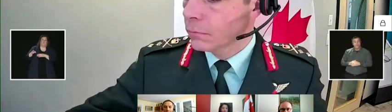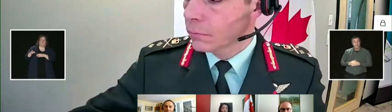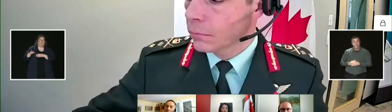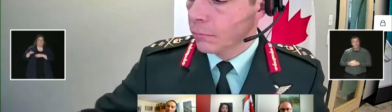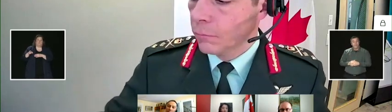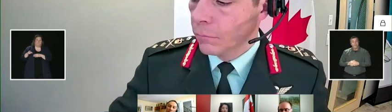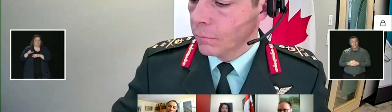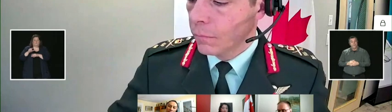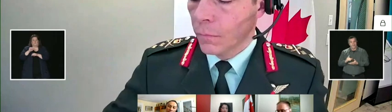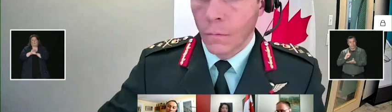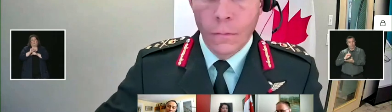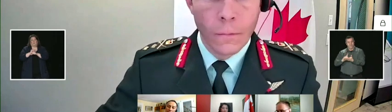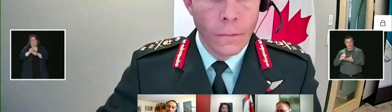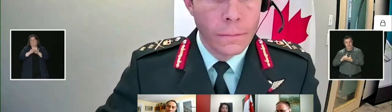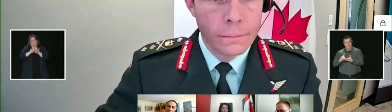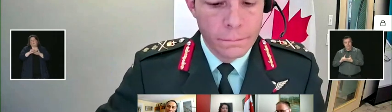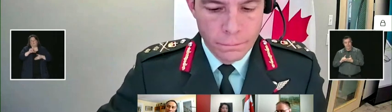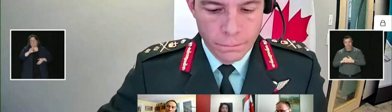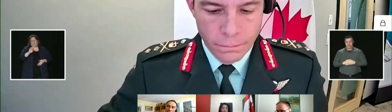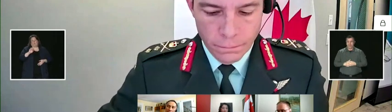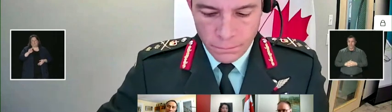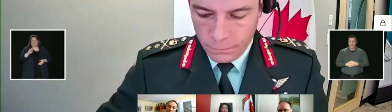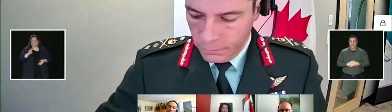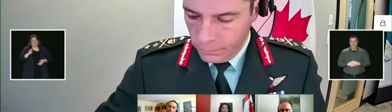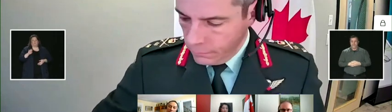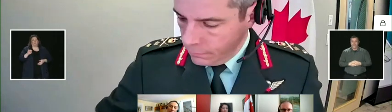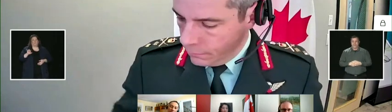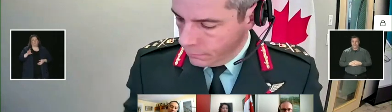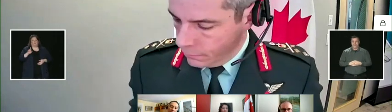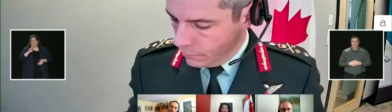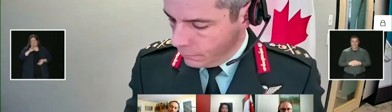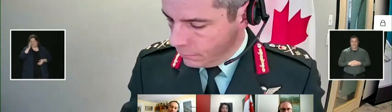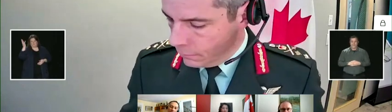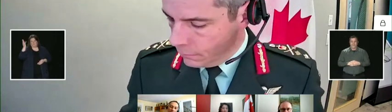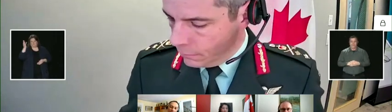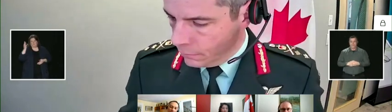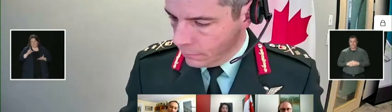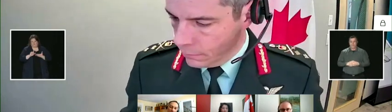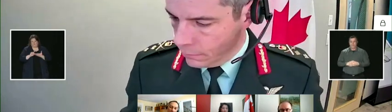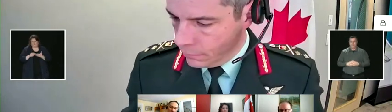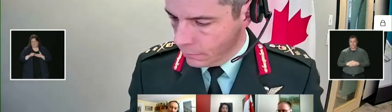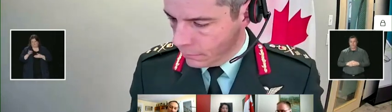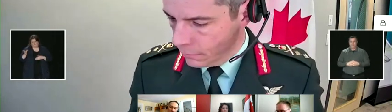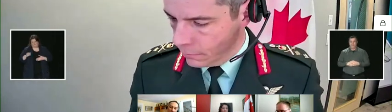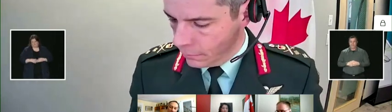est de Marie Vastel de Le Devoir. Please go ahead, à vous la parole.